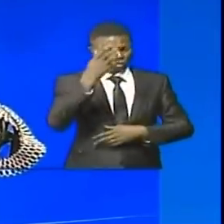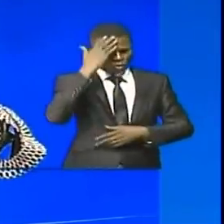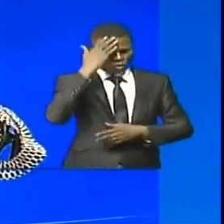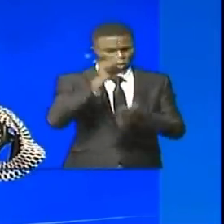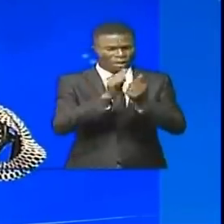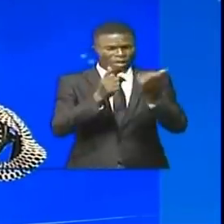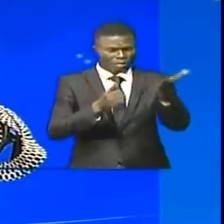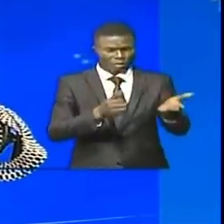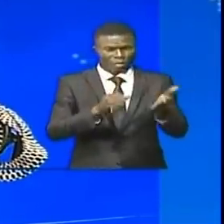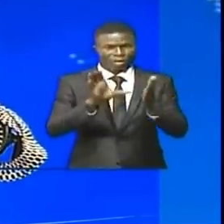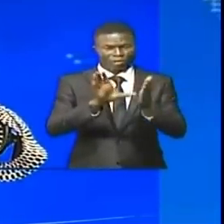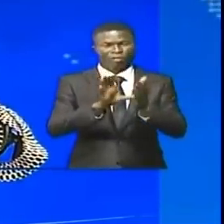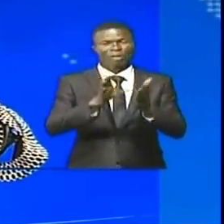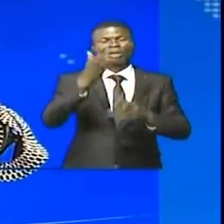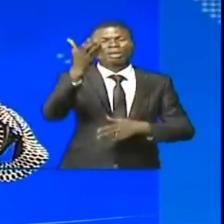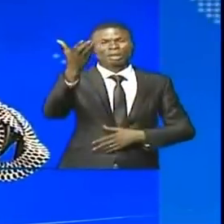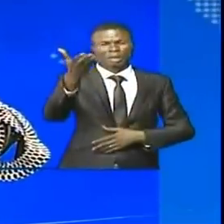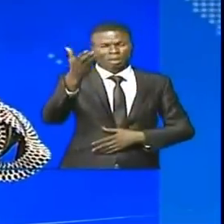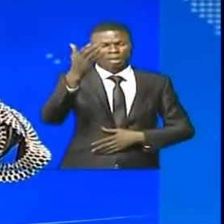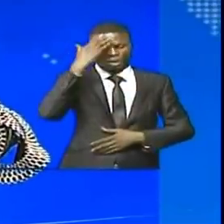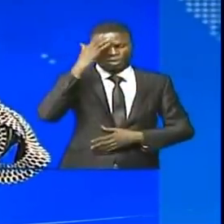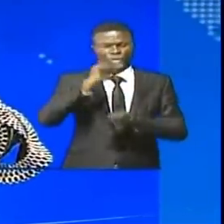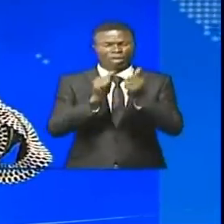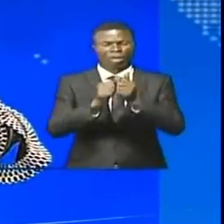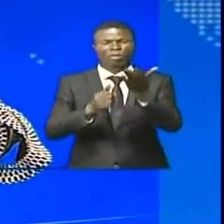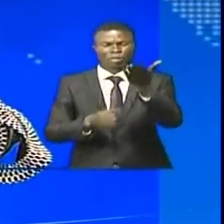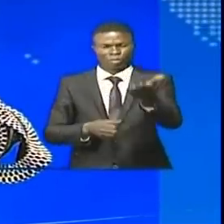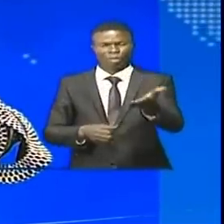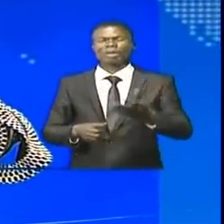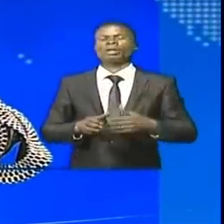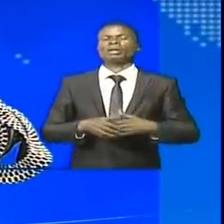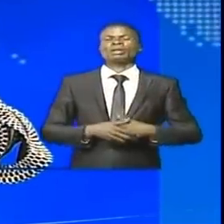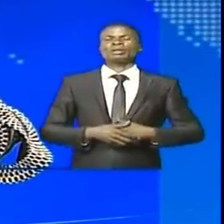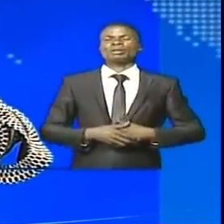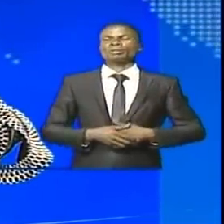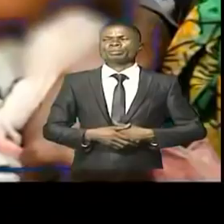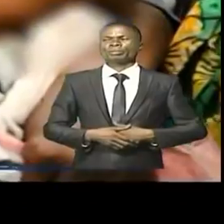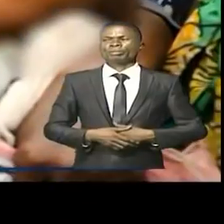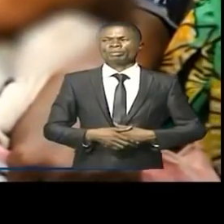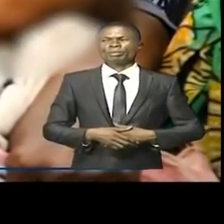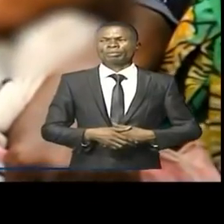situation jean pierre ndolo des oiseaux étaient dans sa suite ils ne sont pas